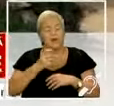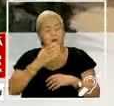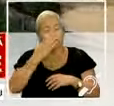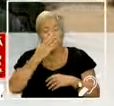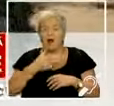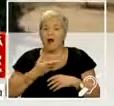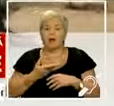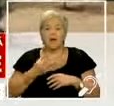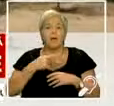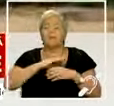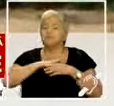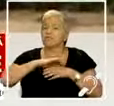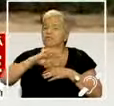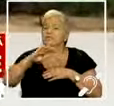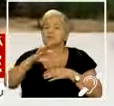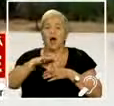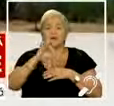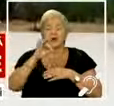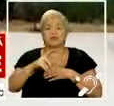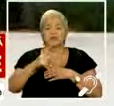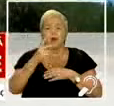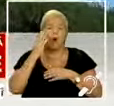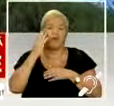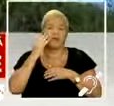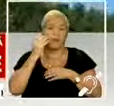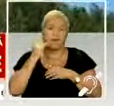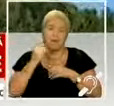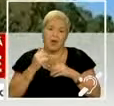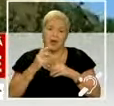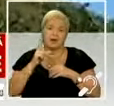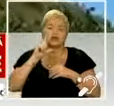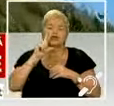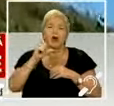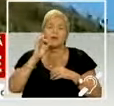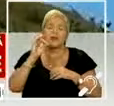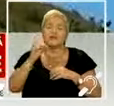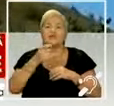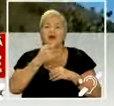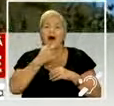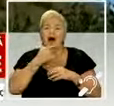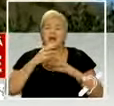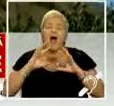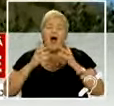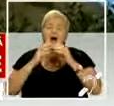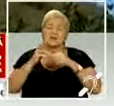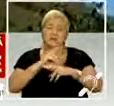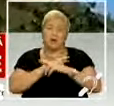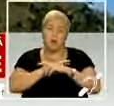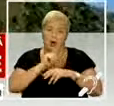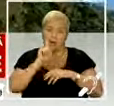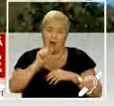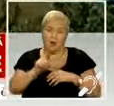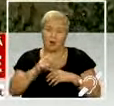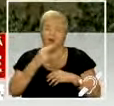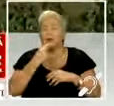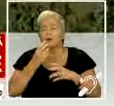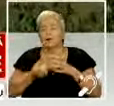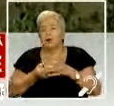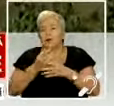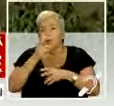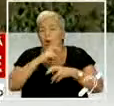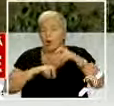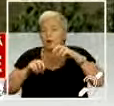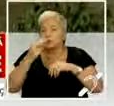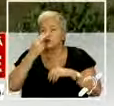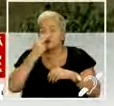a fost găsit corpul carbonizat al unei femei de 70 de ani. Polițiștii au început o anchetă pentru a